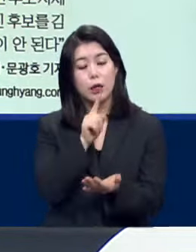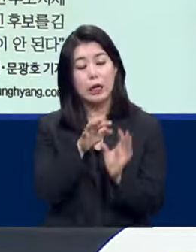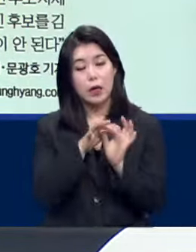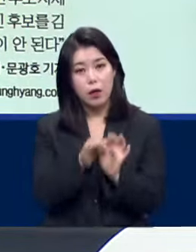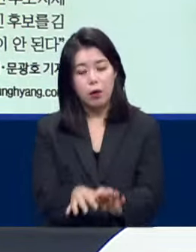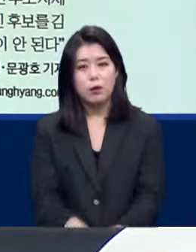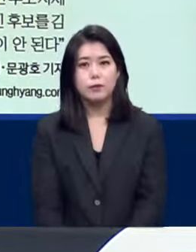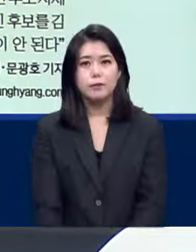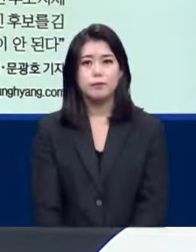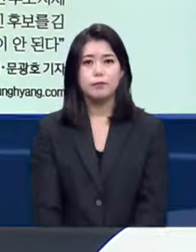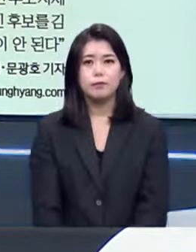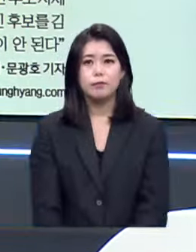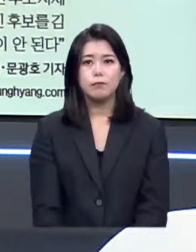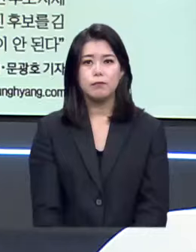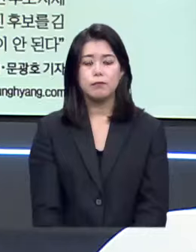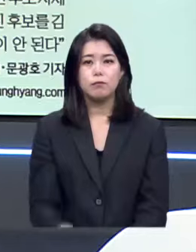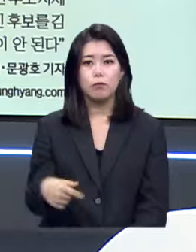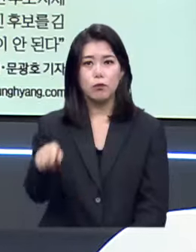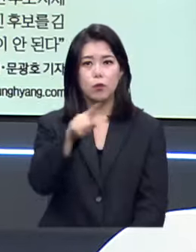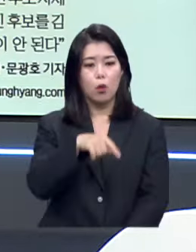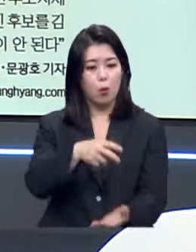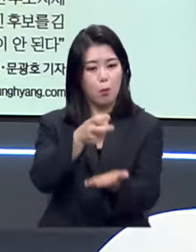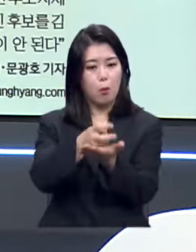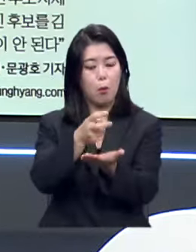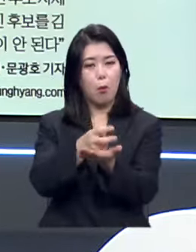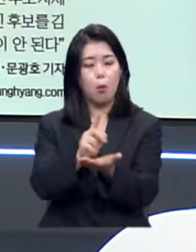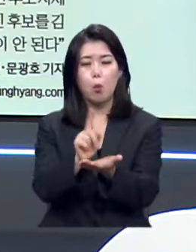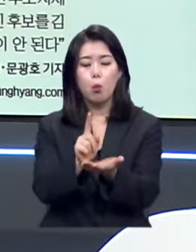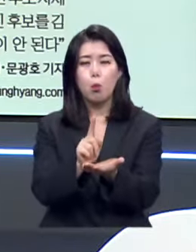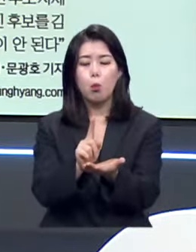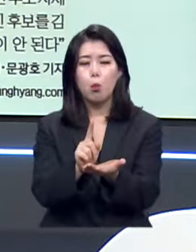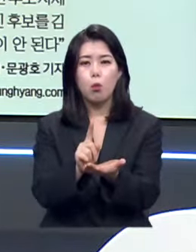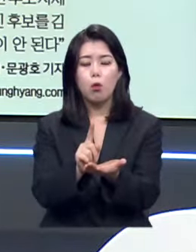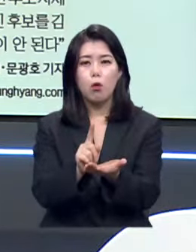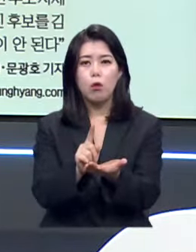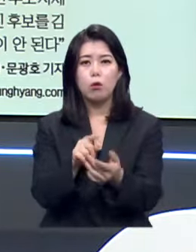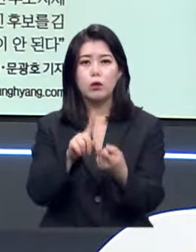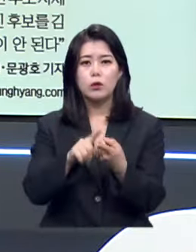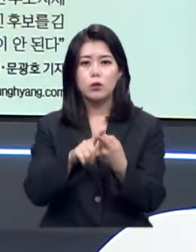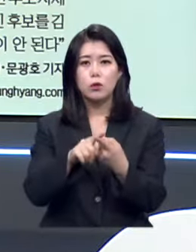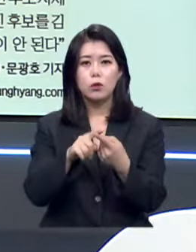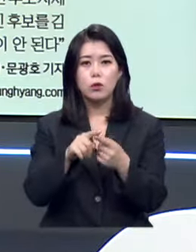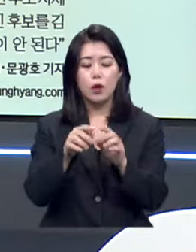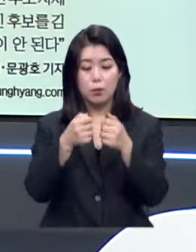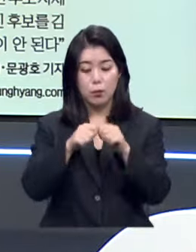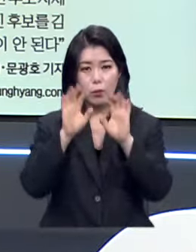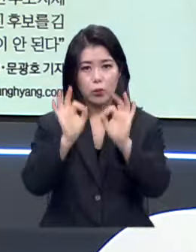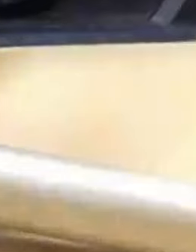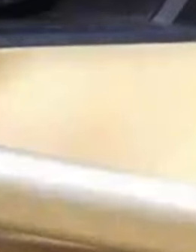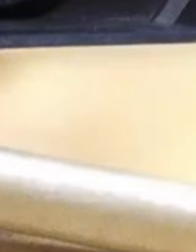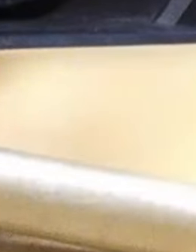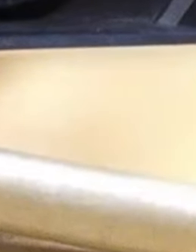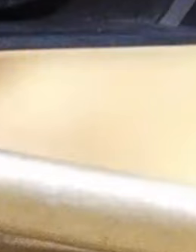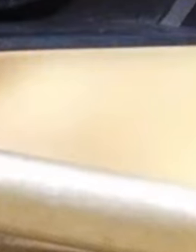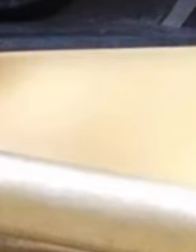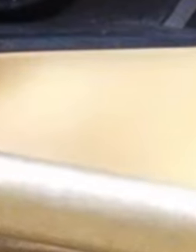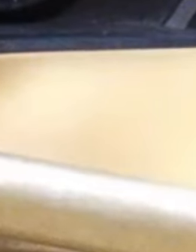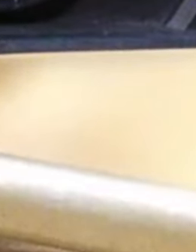하죠 그럼 이게 법적으로는 어떻한 건지 그것도 좀 알아보겠습니다 다음 키워드